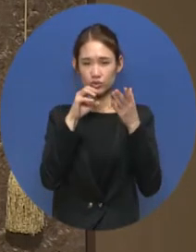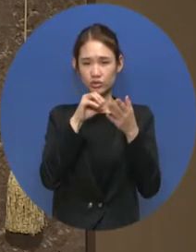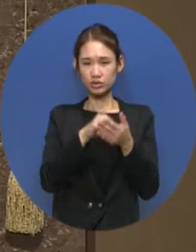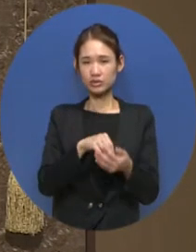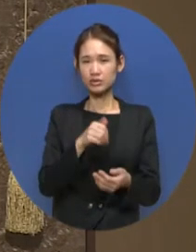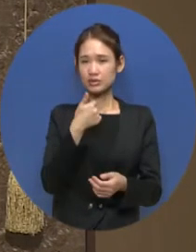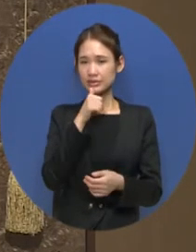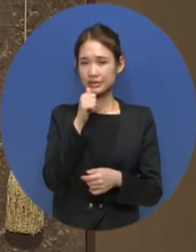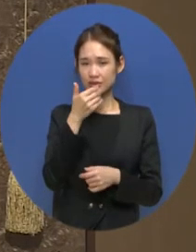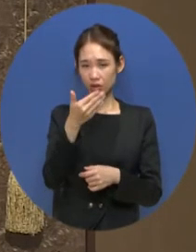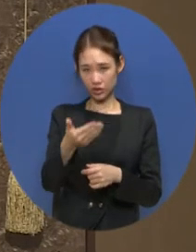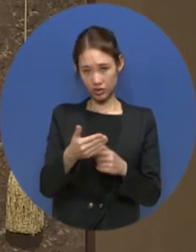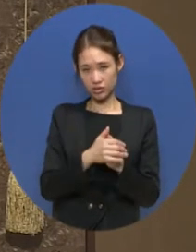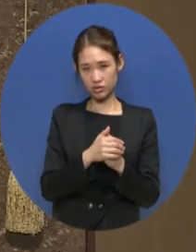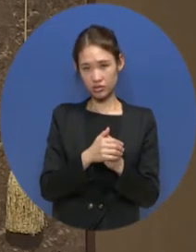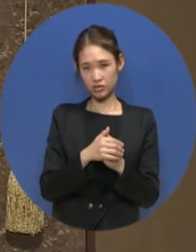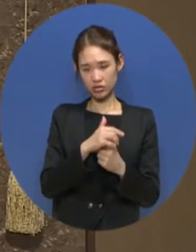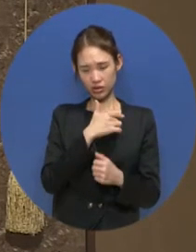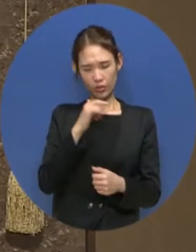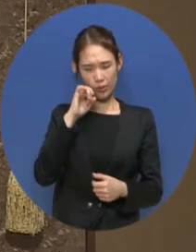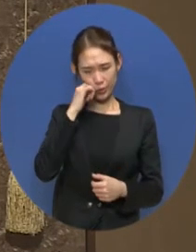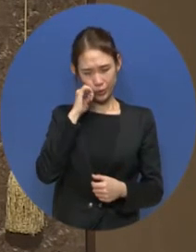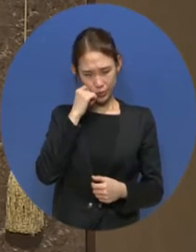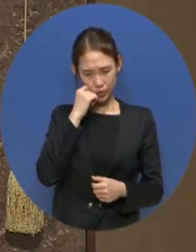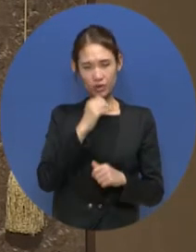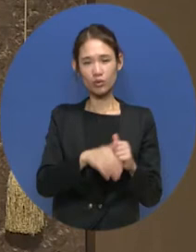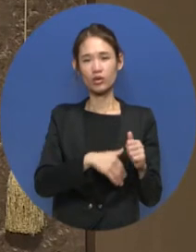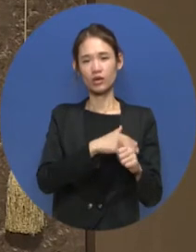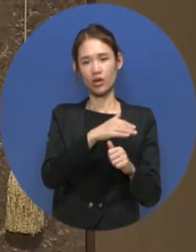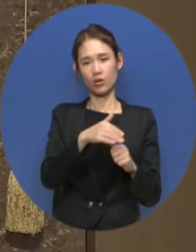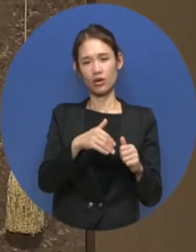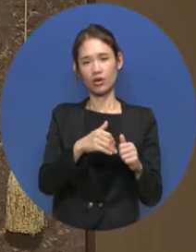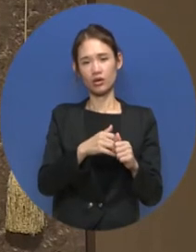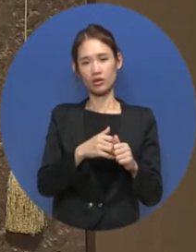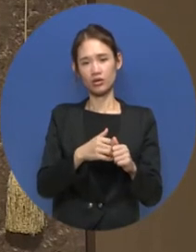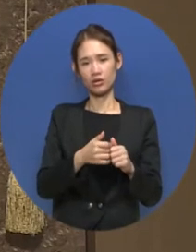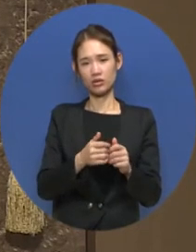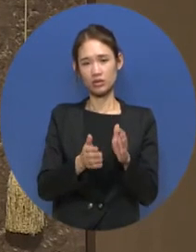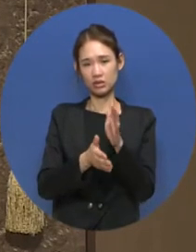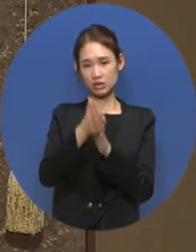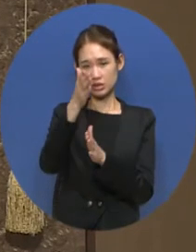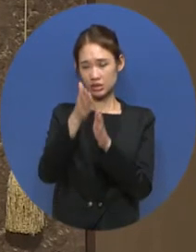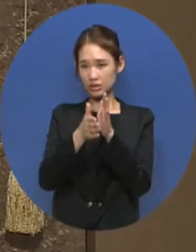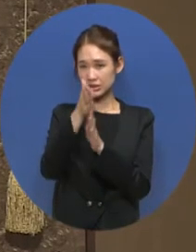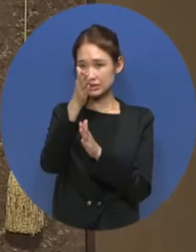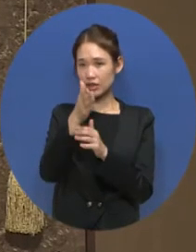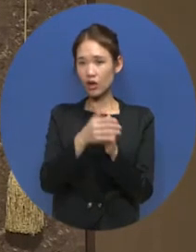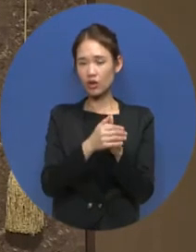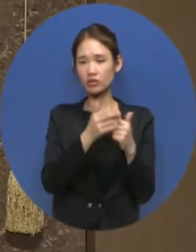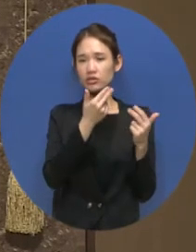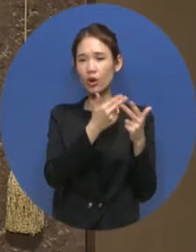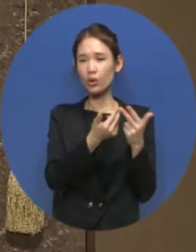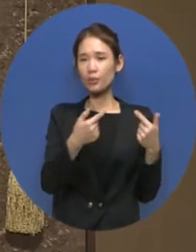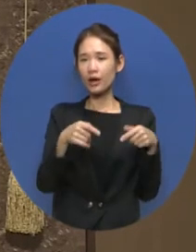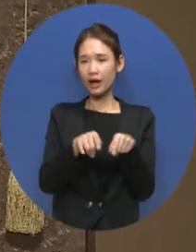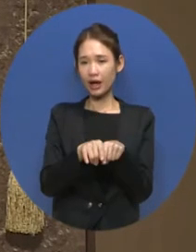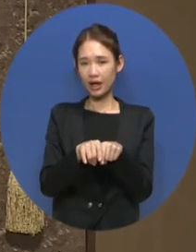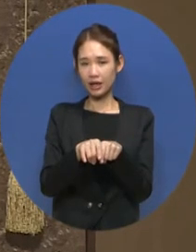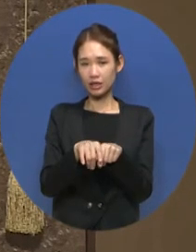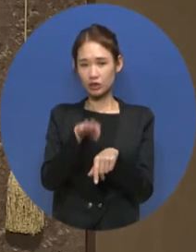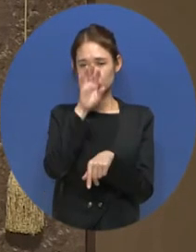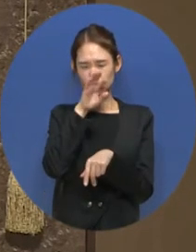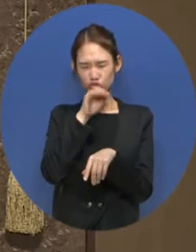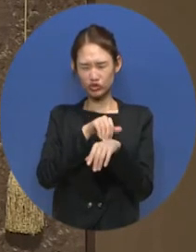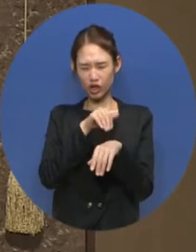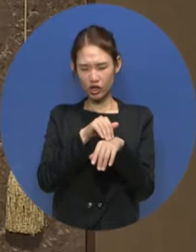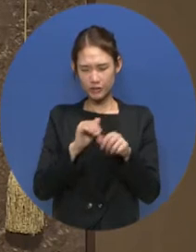굉장히 지금 뭐 취업 알선을 하는 건 어려운 상태고요. 그렇지만 또 우리 시설들이 우리 협회와 함께 훈련을